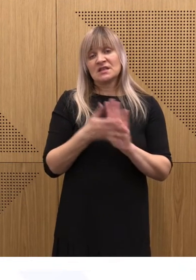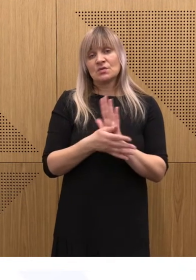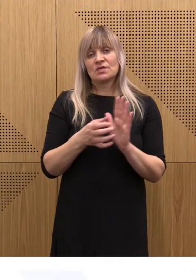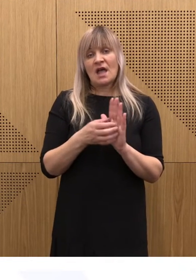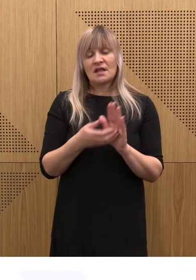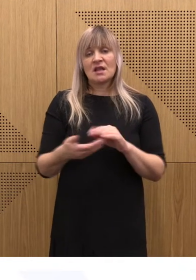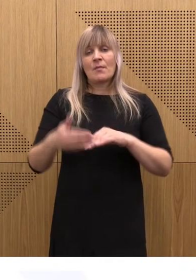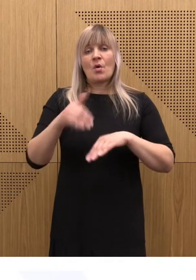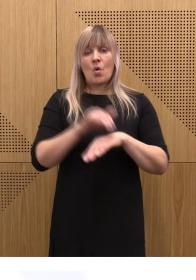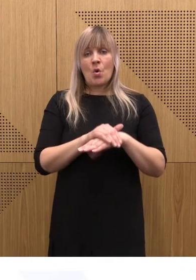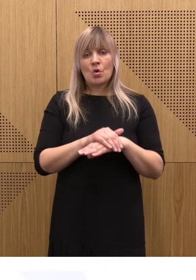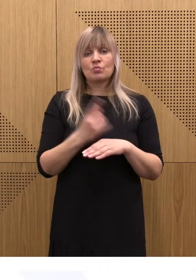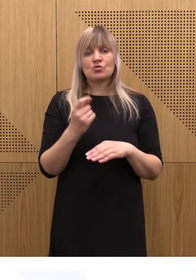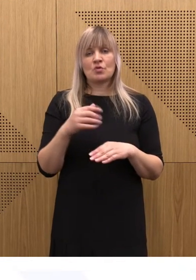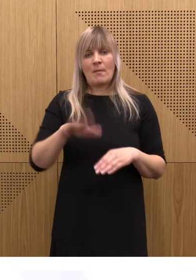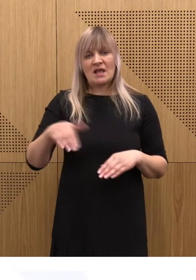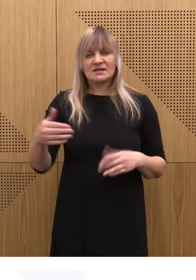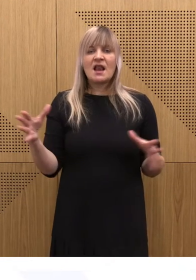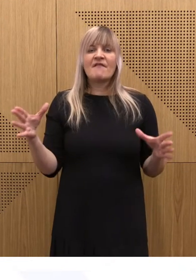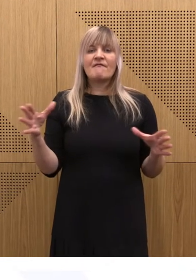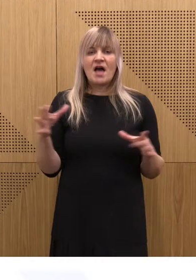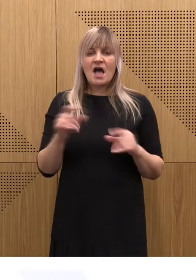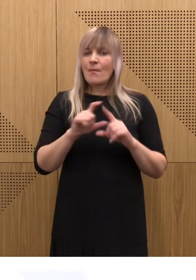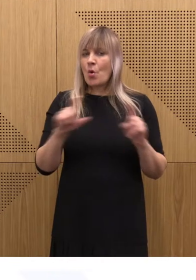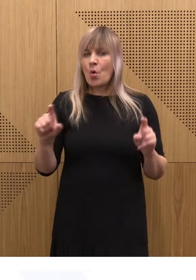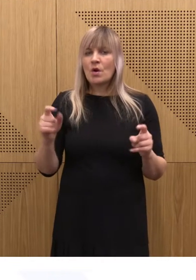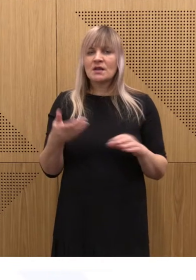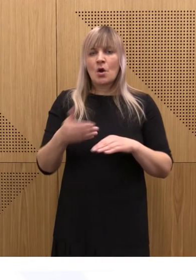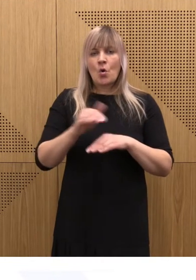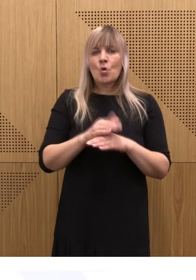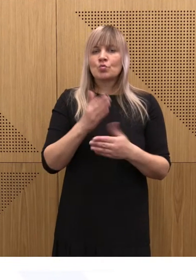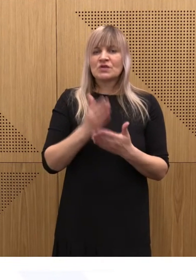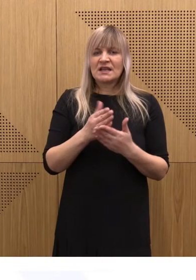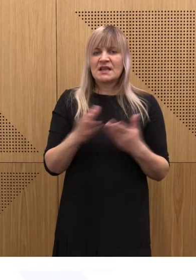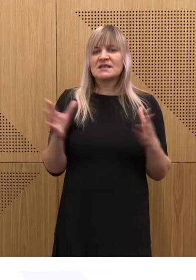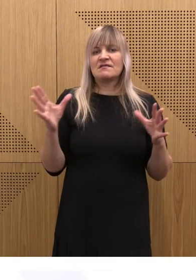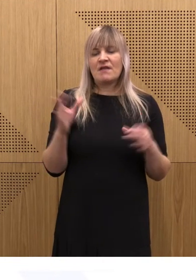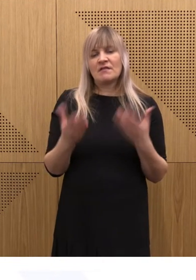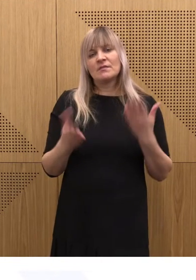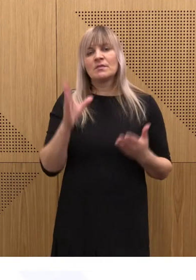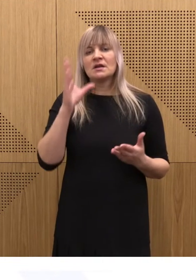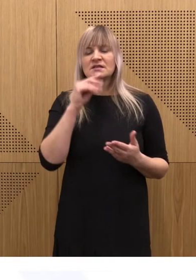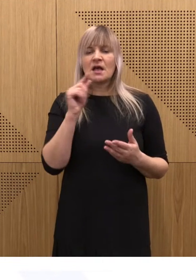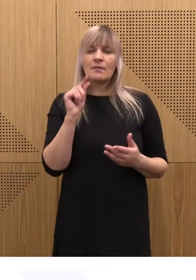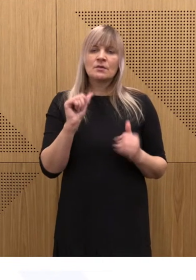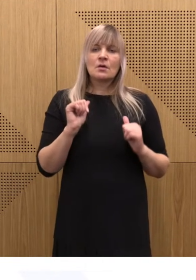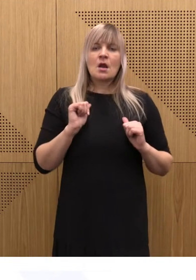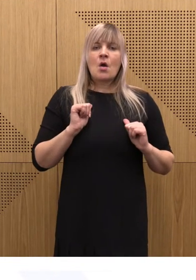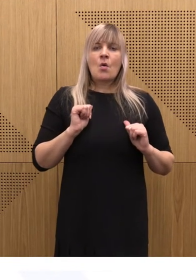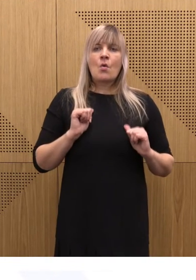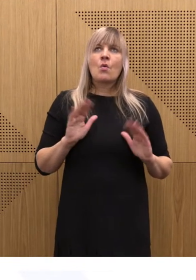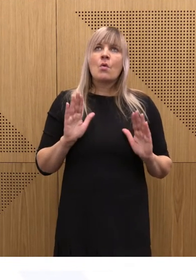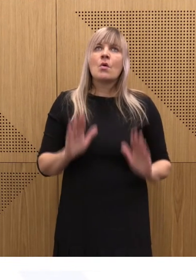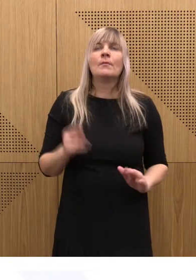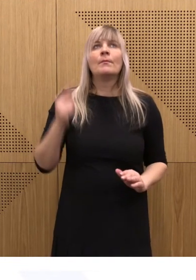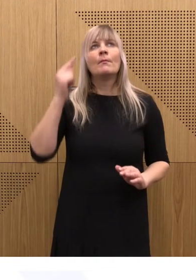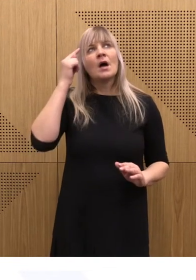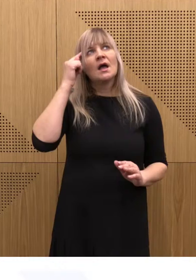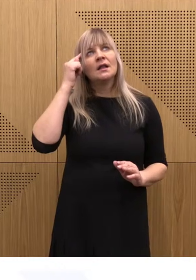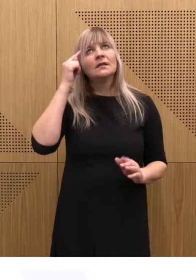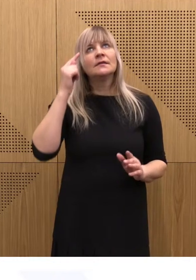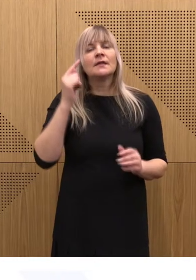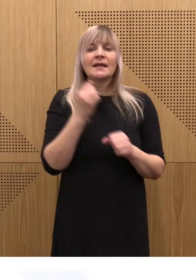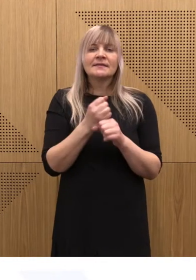koormus järgmine nädal langeb, see ei ole täiskoormus koolides kindlasti. Ja võib-olla annab natukene kosuda ja järgi mõelda ja tegeleda nende